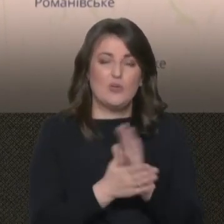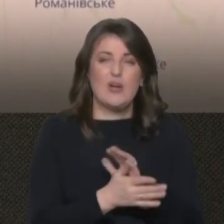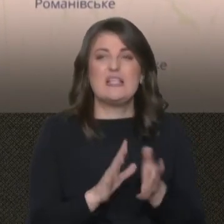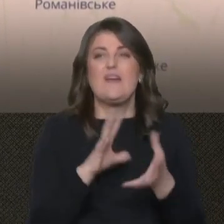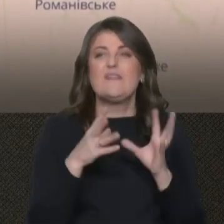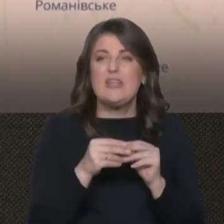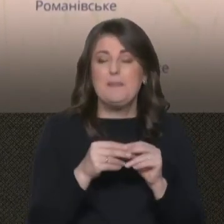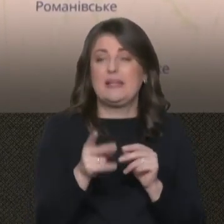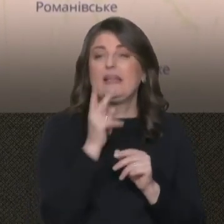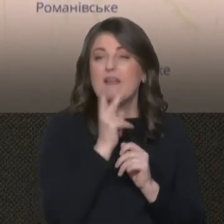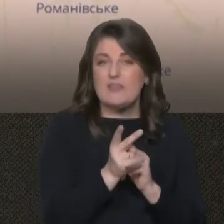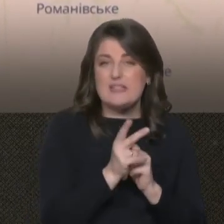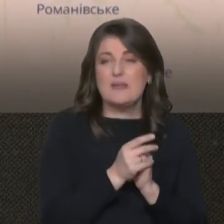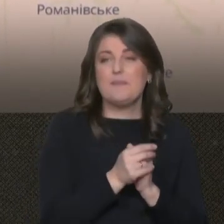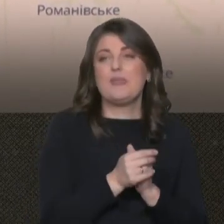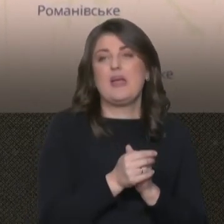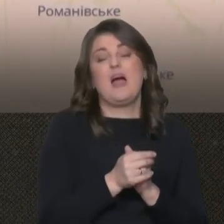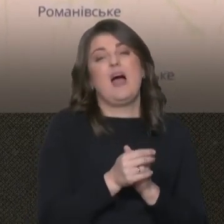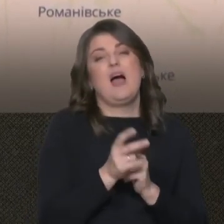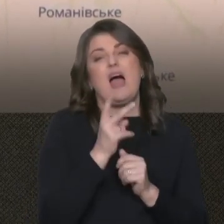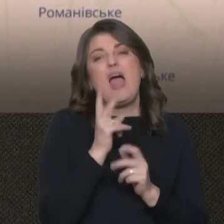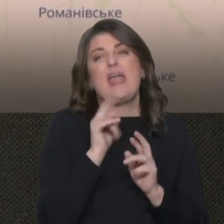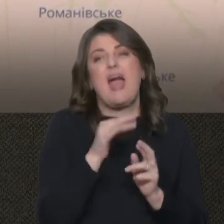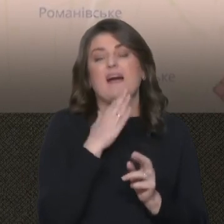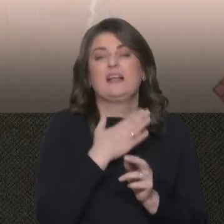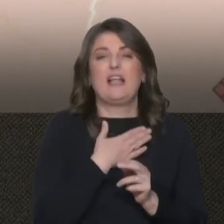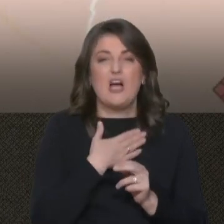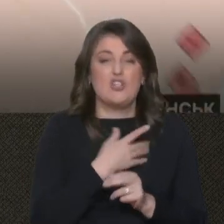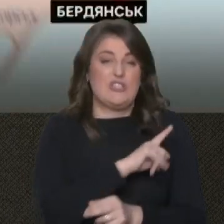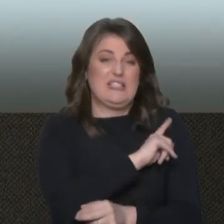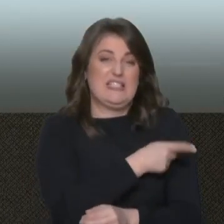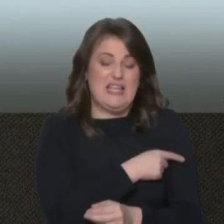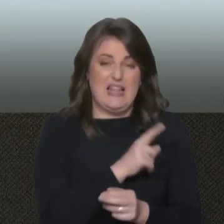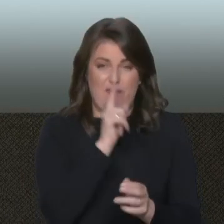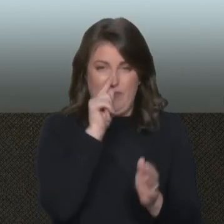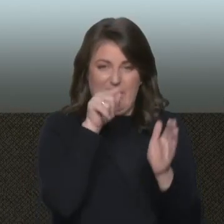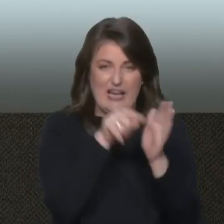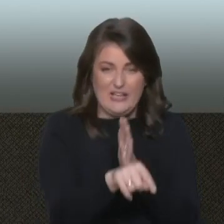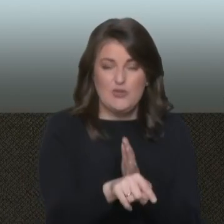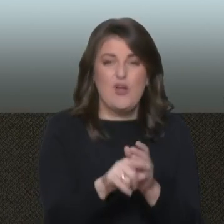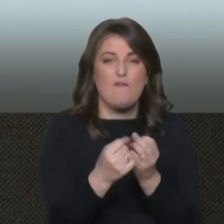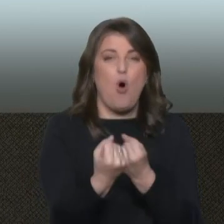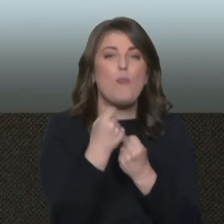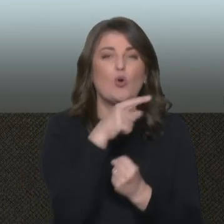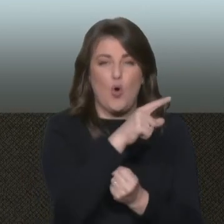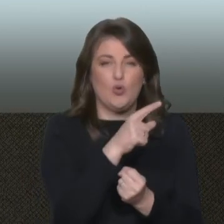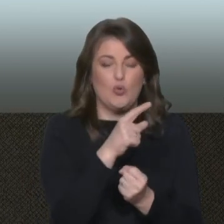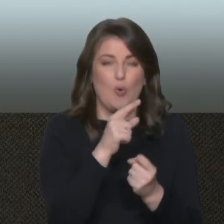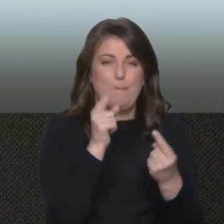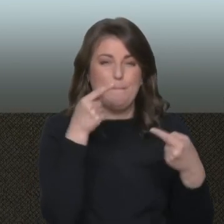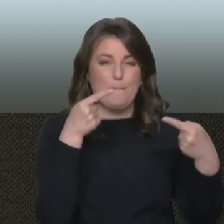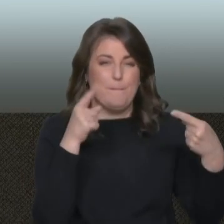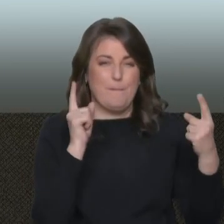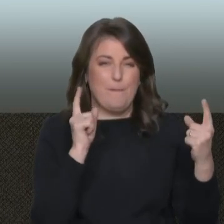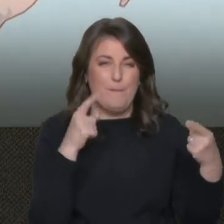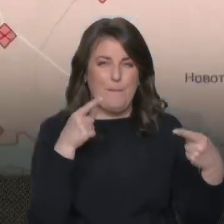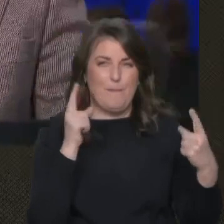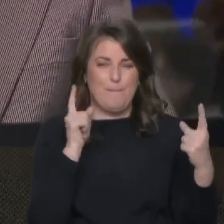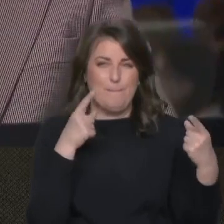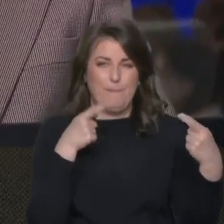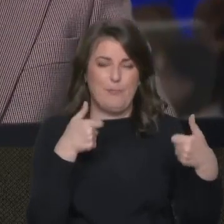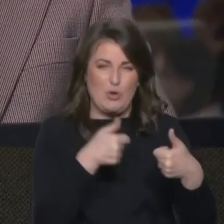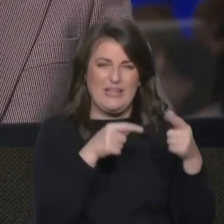Втім, дивіться, по мірі того, як наші сили вклинюються в оборону противника, ворог це ж теж бачить.